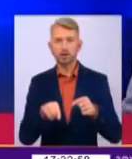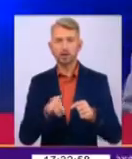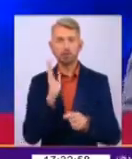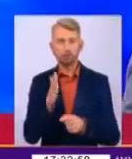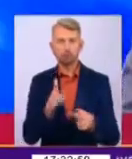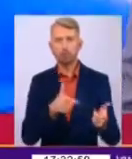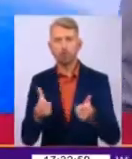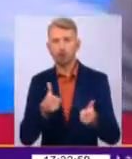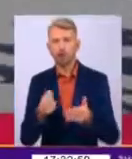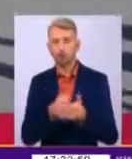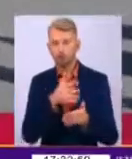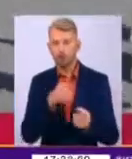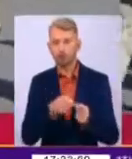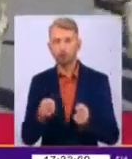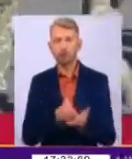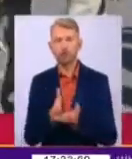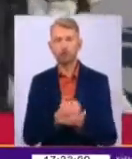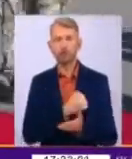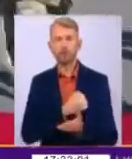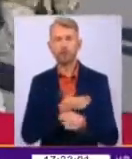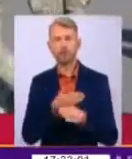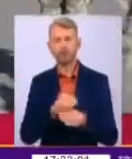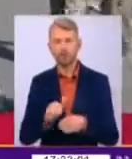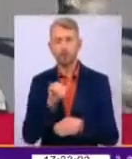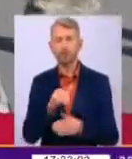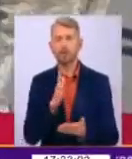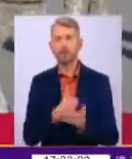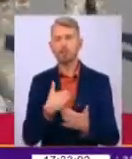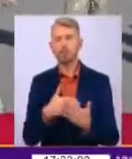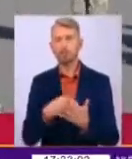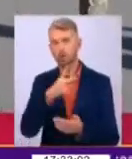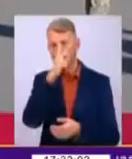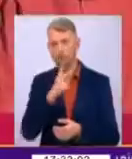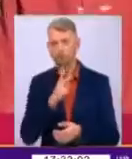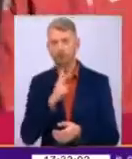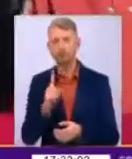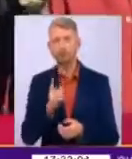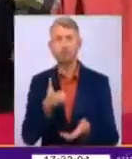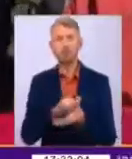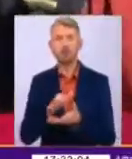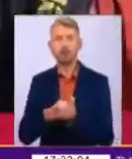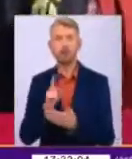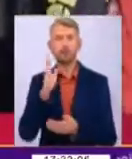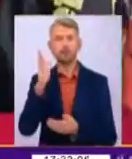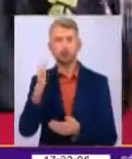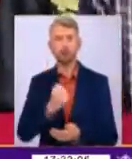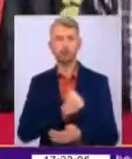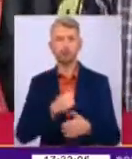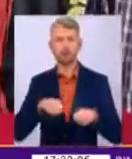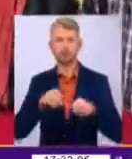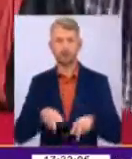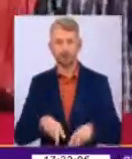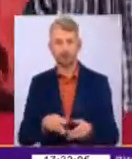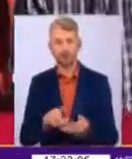де вони будуть готуватися до строкової служби у військових частинах. В них є близько 2 місяців, аби познайомитися з майбутньою військовою